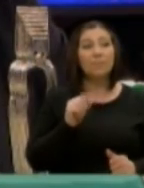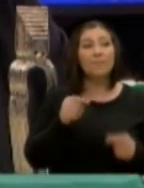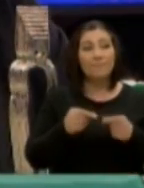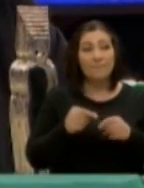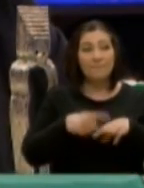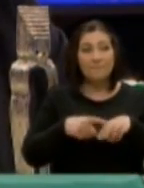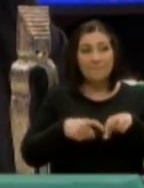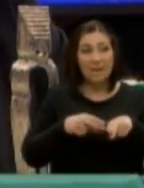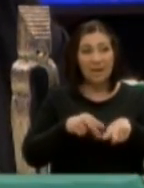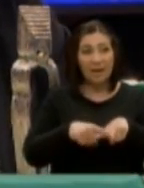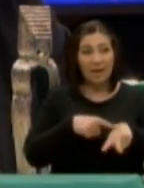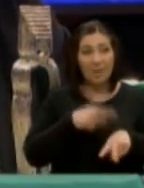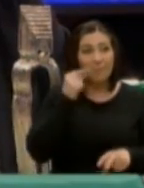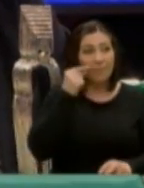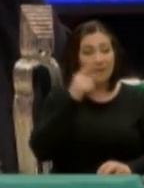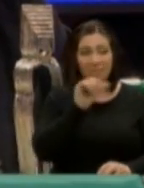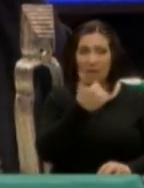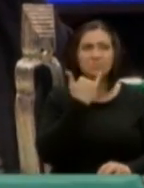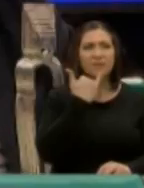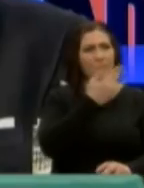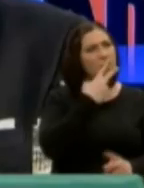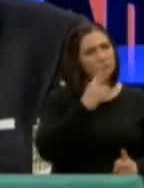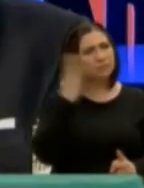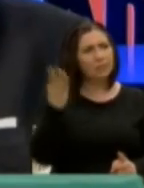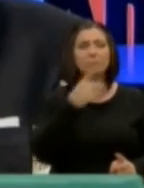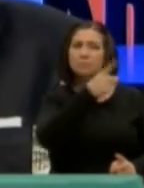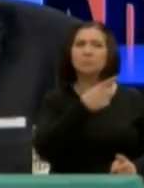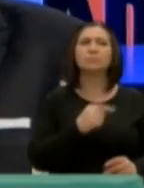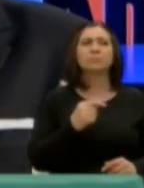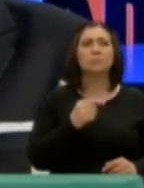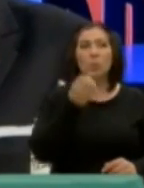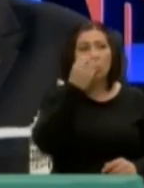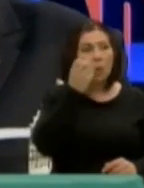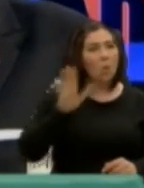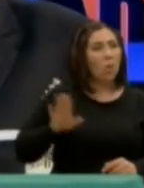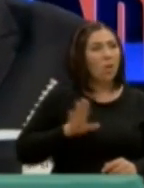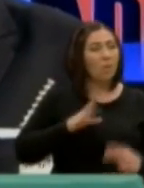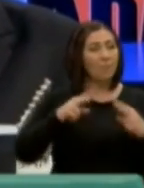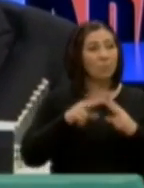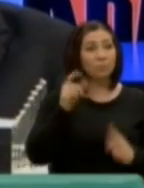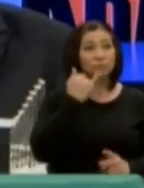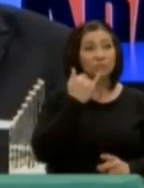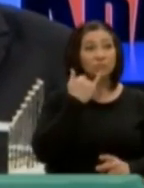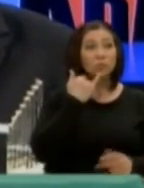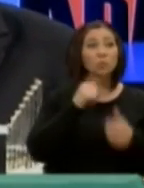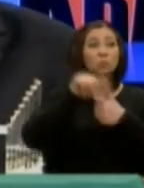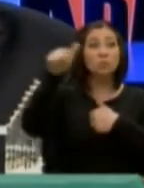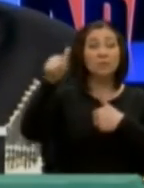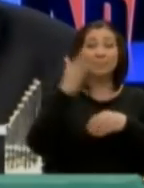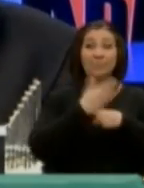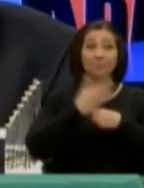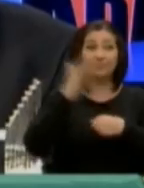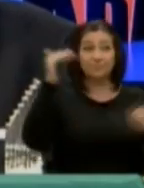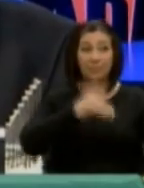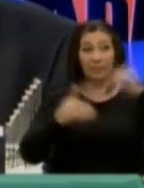Berkay Bey hemen değerli konuğum açıklasın. Buyurunuz efendim. Glutensiz. Evet. Tabii bu müşterimiz dedim ya uzak semtlerden gelenlerin